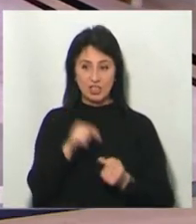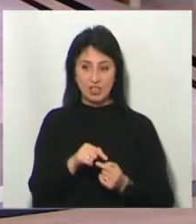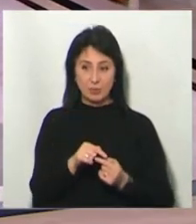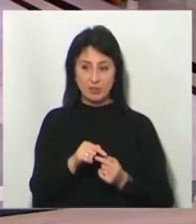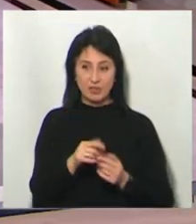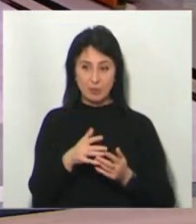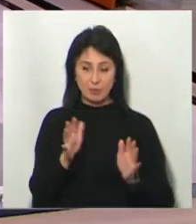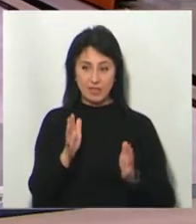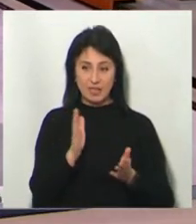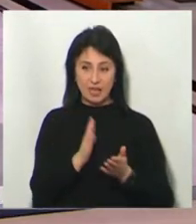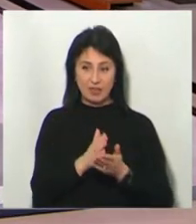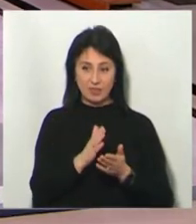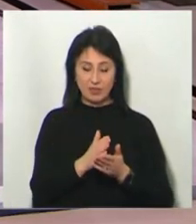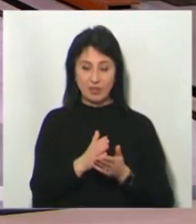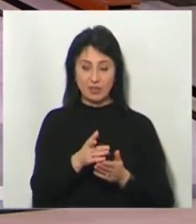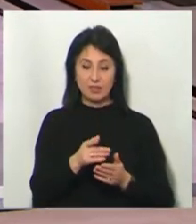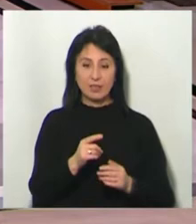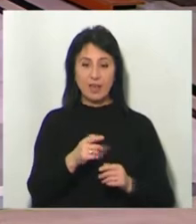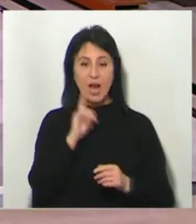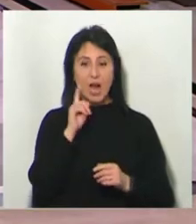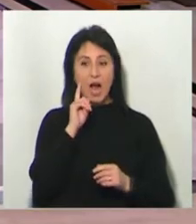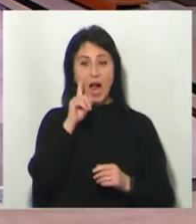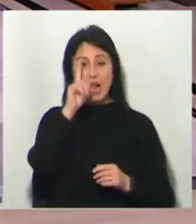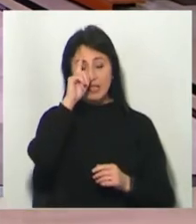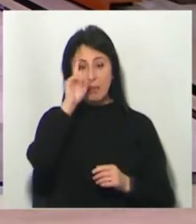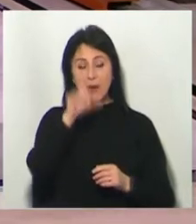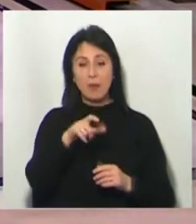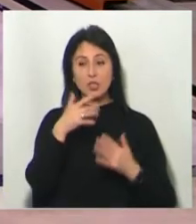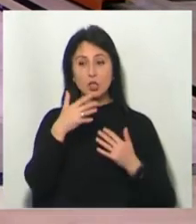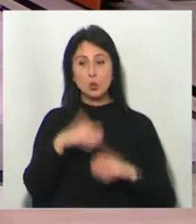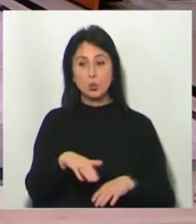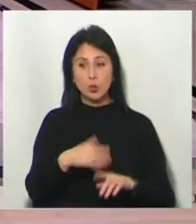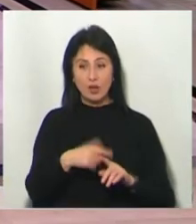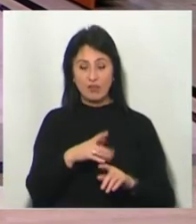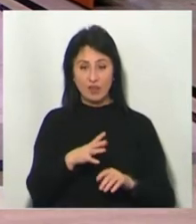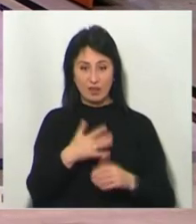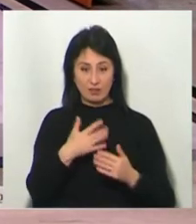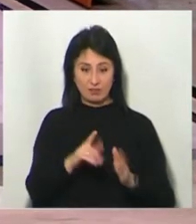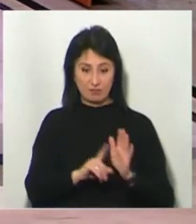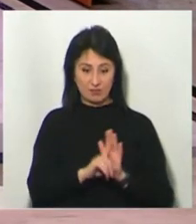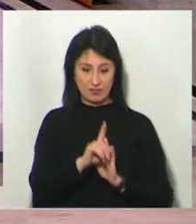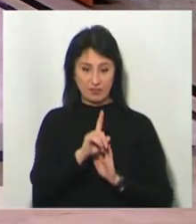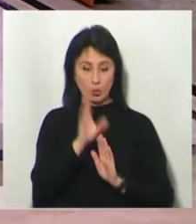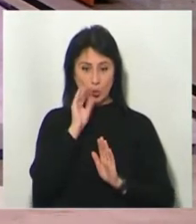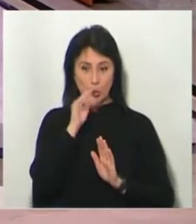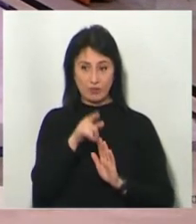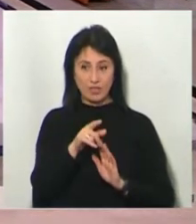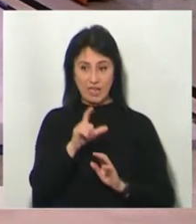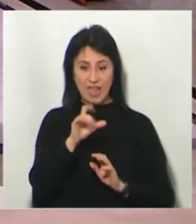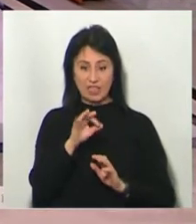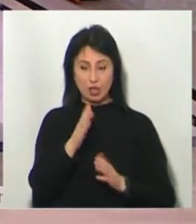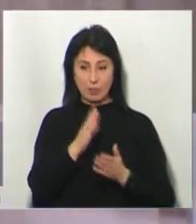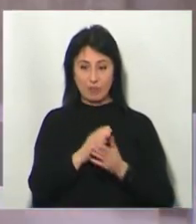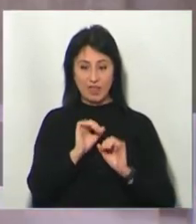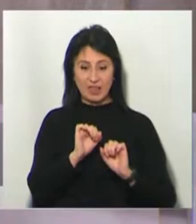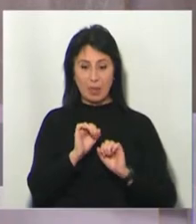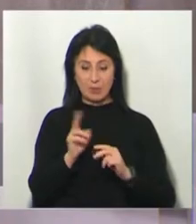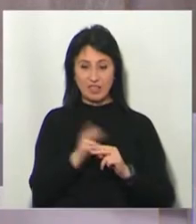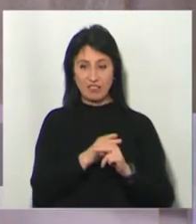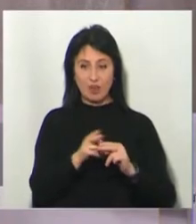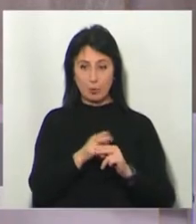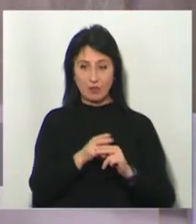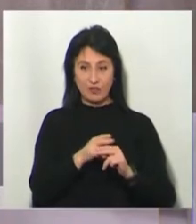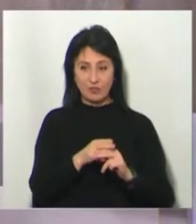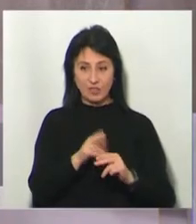შესაბამისად მეტი არის ჰიპერურიკემია ახალგაზრდა მამაკაცებში უკვე პუბერტატის დადგომისთანავე, მაშინ როდესაც ესტროგენებს აქვს დამცველობითი